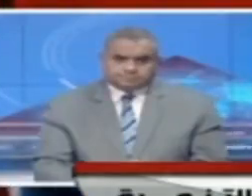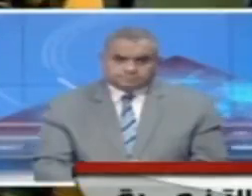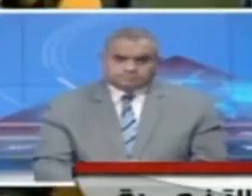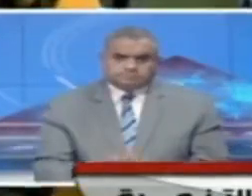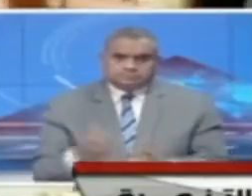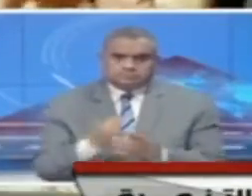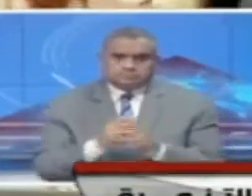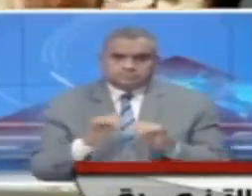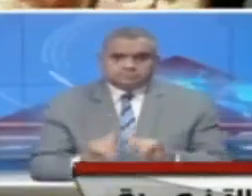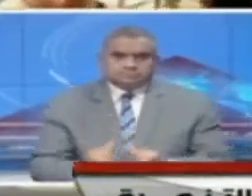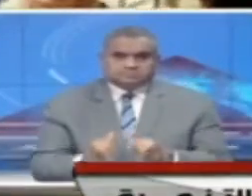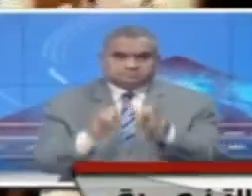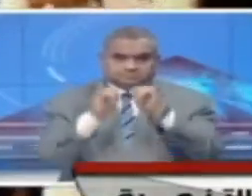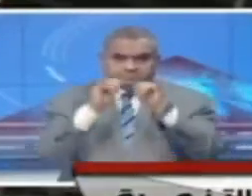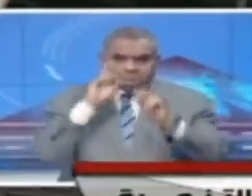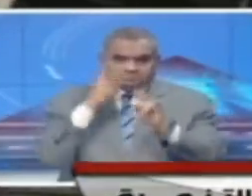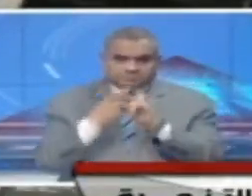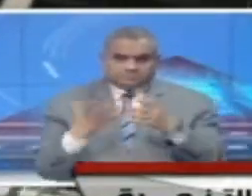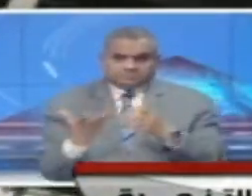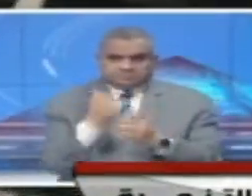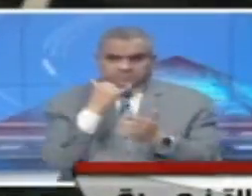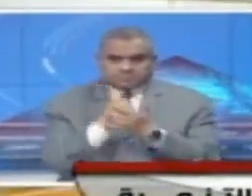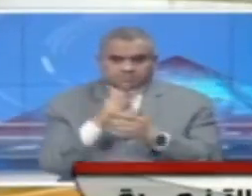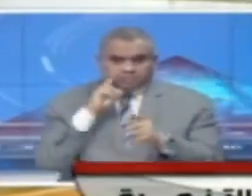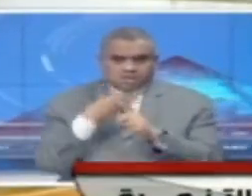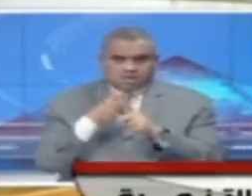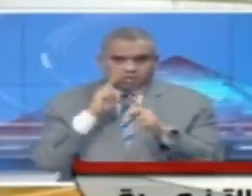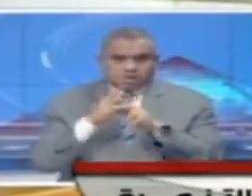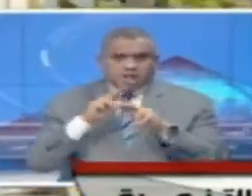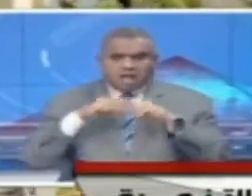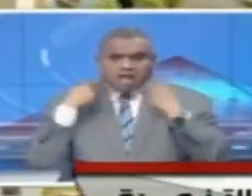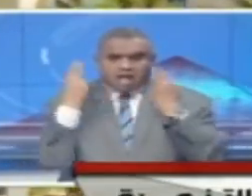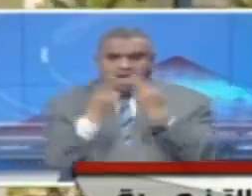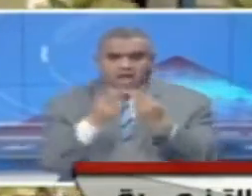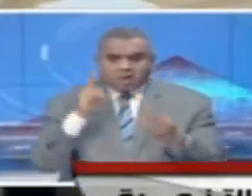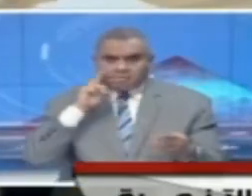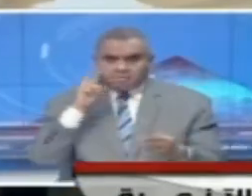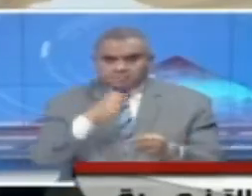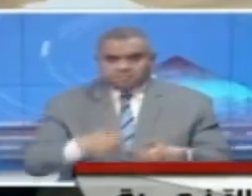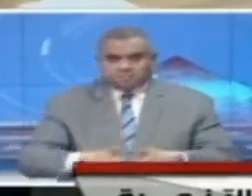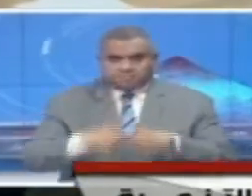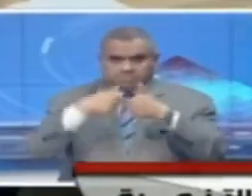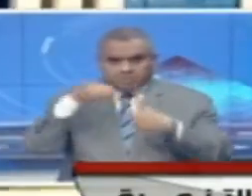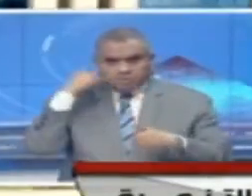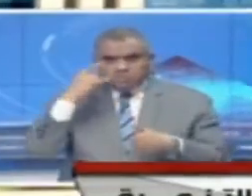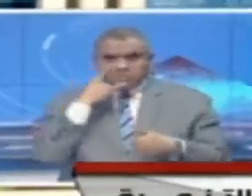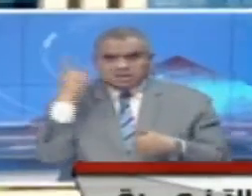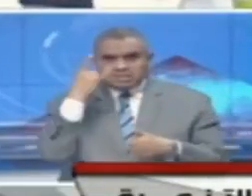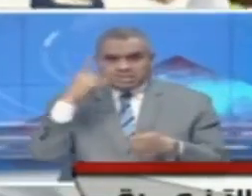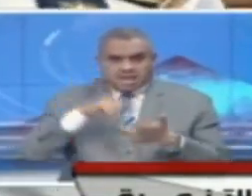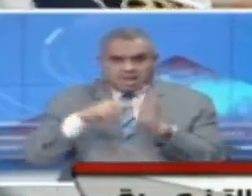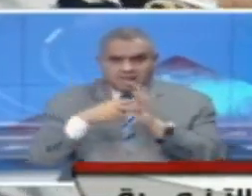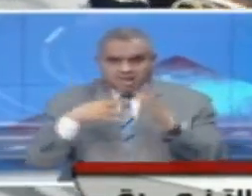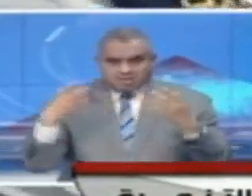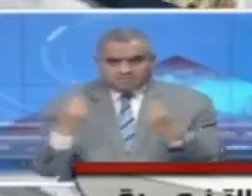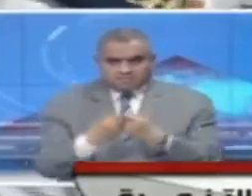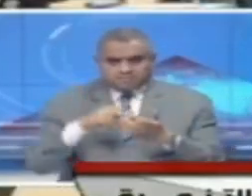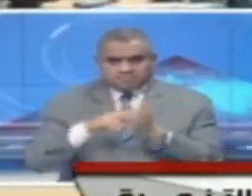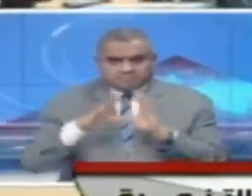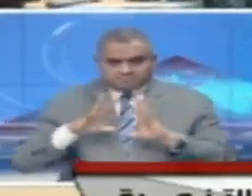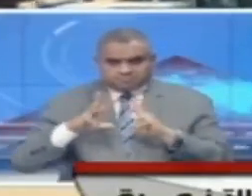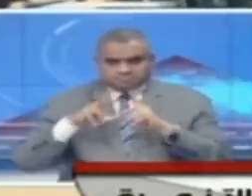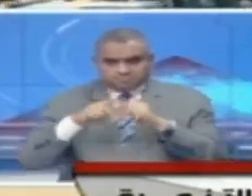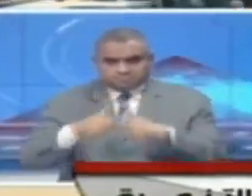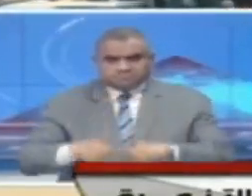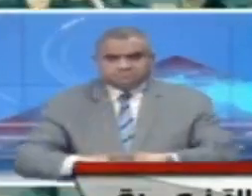هذه النهضة وتلك التنمية التي يشاهدها العالم واكبتها وزارة الداخلية من خلال تطوير